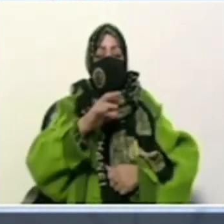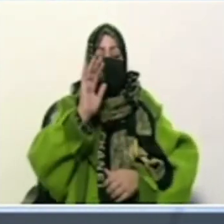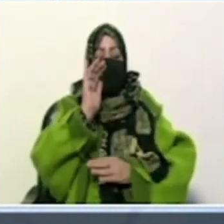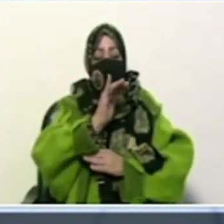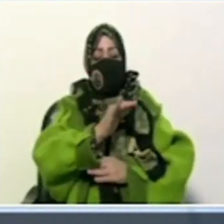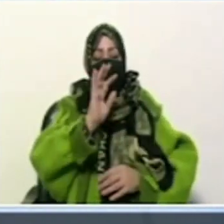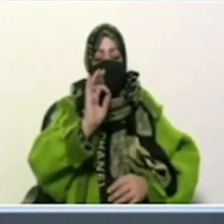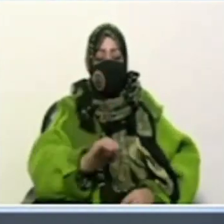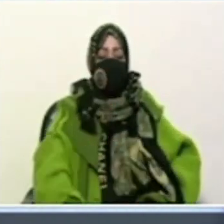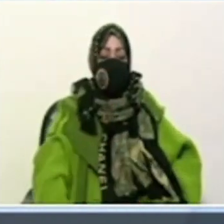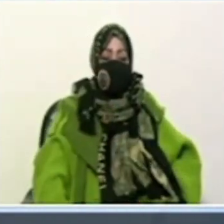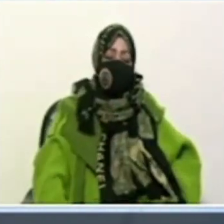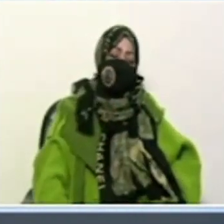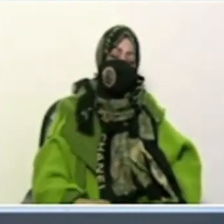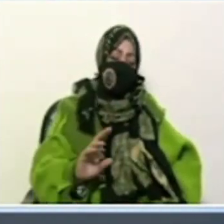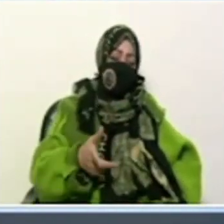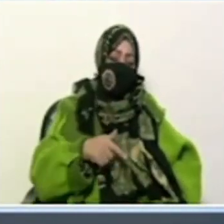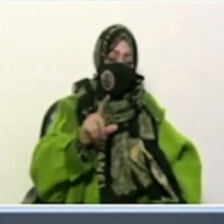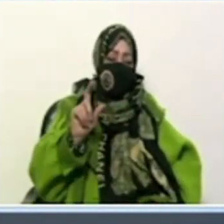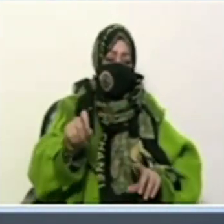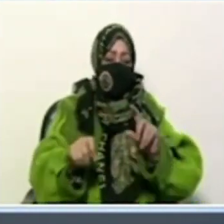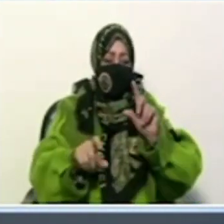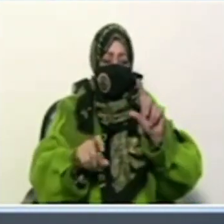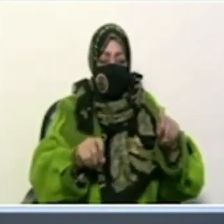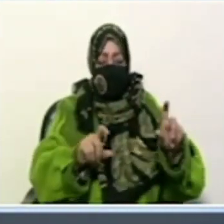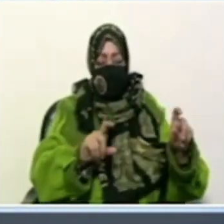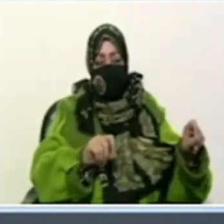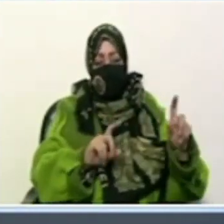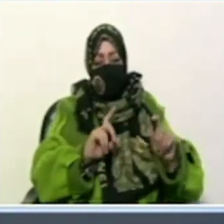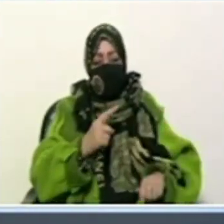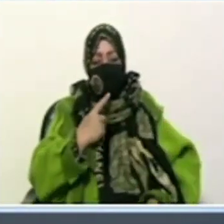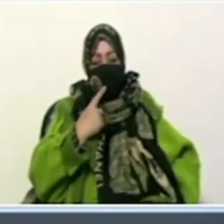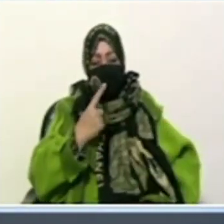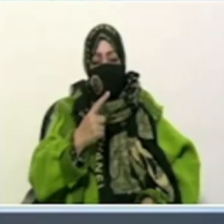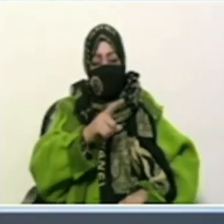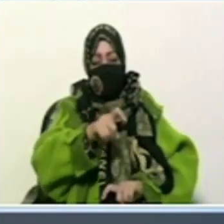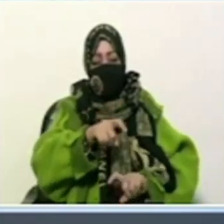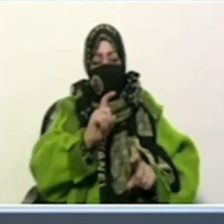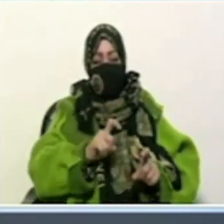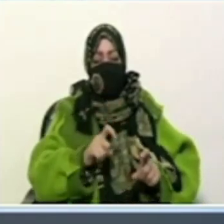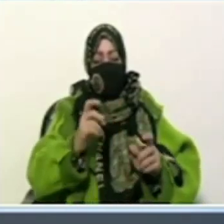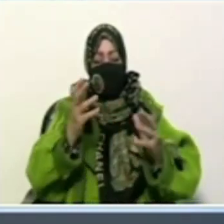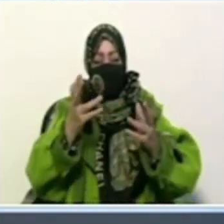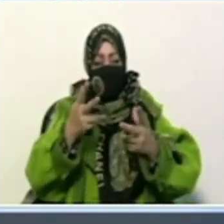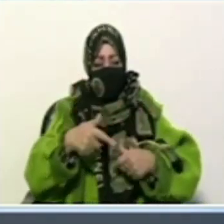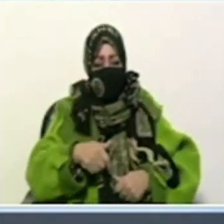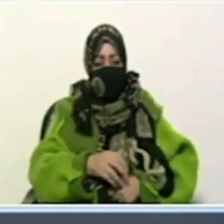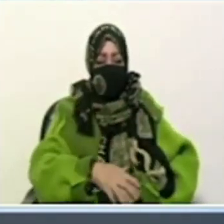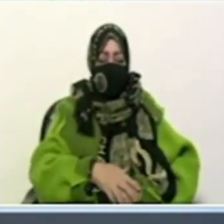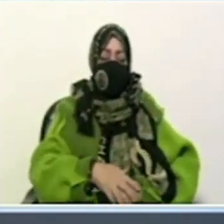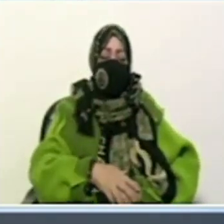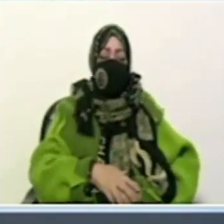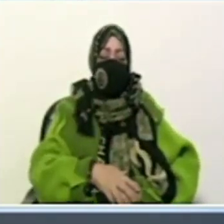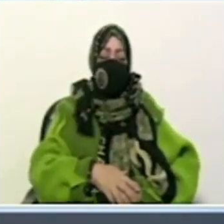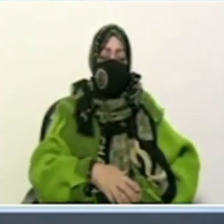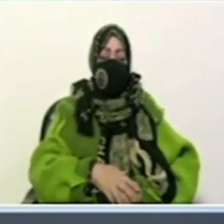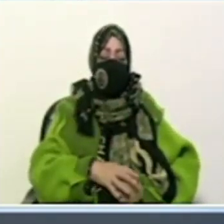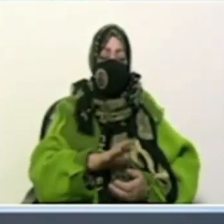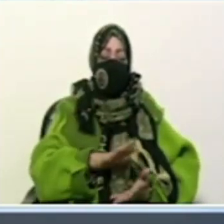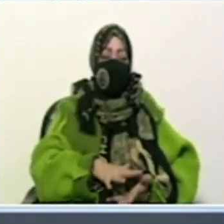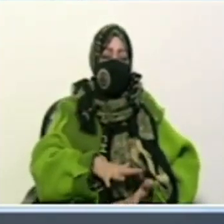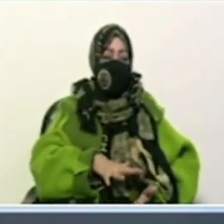الوقت الذي بلغ النصاب في أي وقت هو، مثلا تحددي هل في شهر محرم الماضي وإلا قبل ذي الحجة